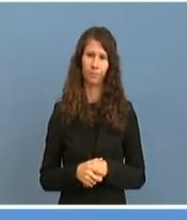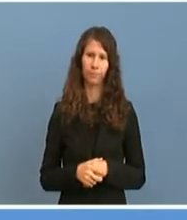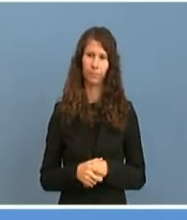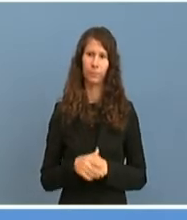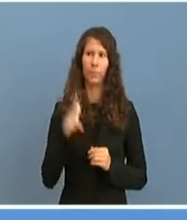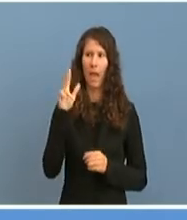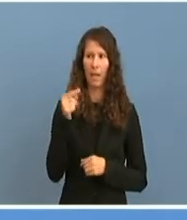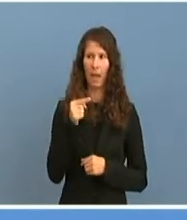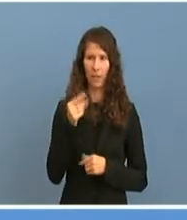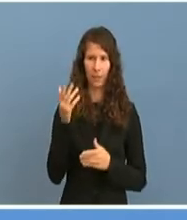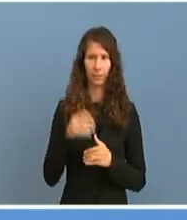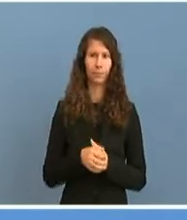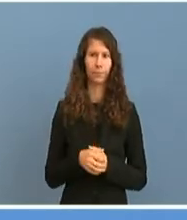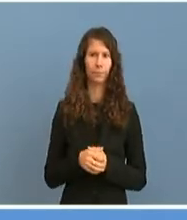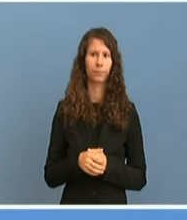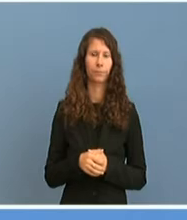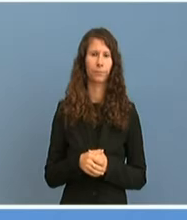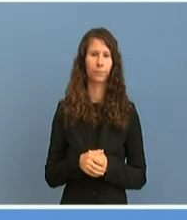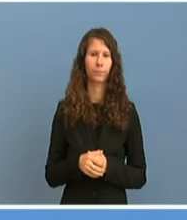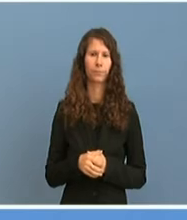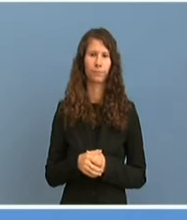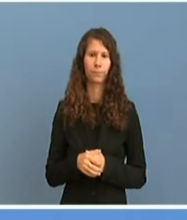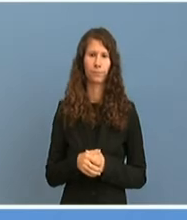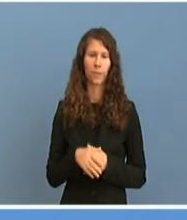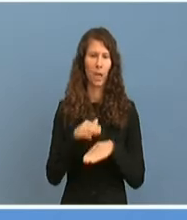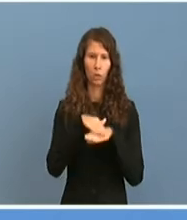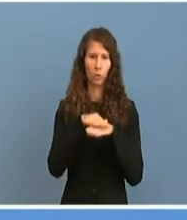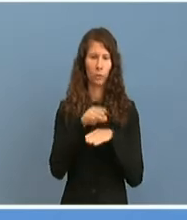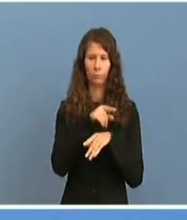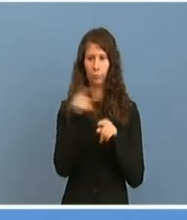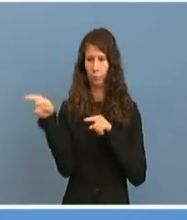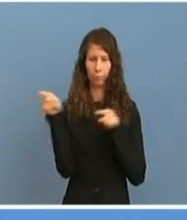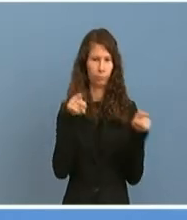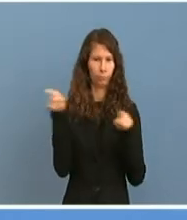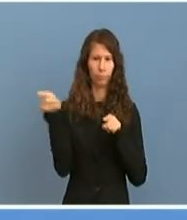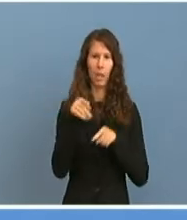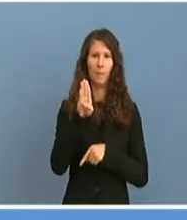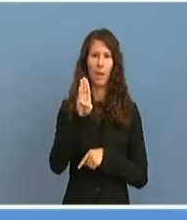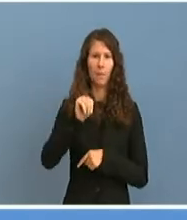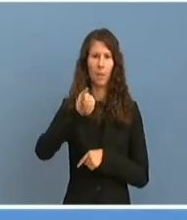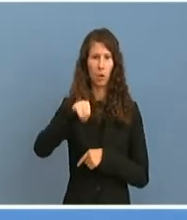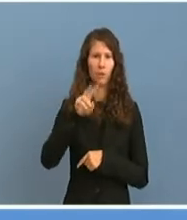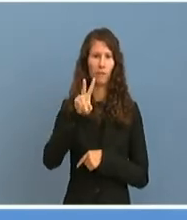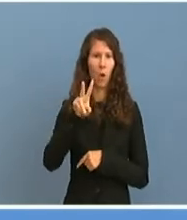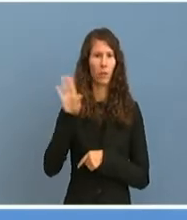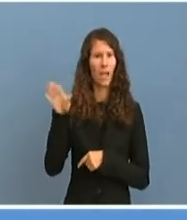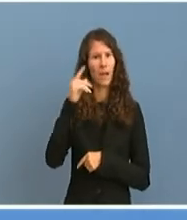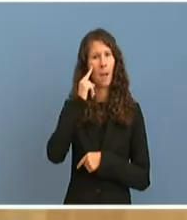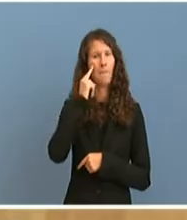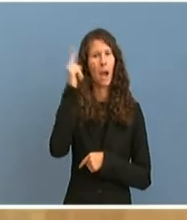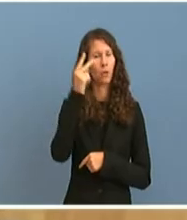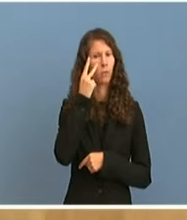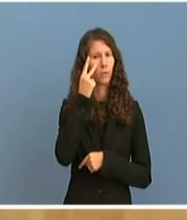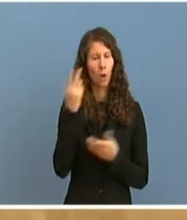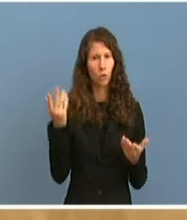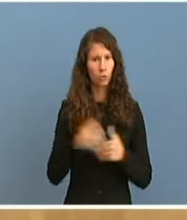Gavrilis. Ja, mich würde nochmal, sorry fürs Hin und Her, die Meinung des BMJV dazu interessieren, ob das